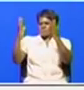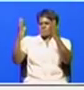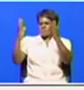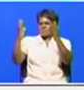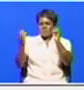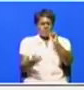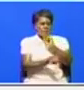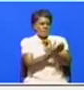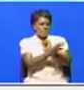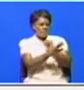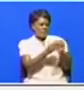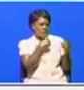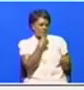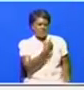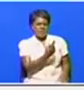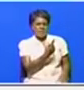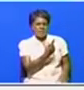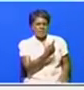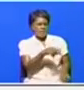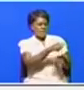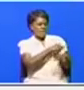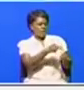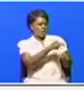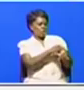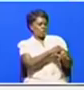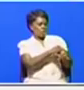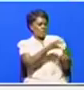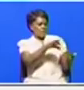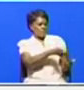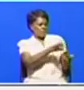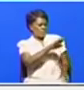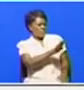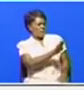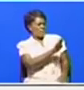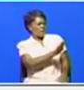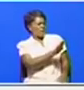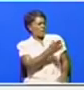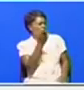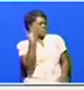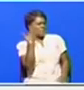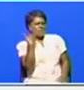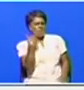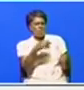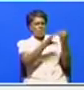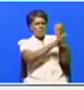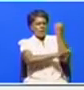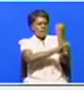kwa ushauri ambao umeutoa kwa taifa hasa ukiwa ni mtu ambaye ulikuwa katika nchi